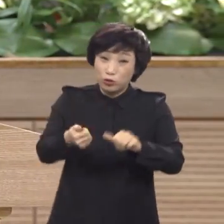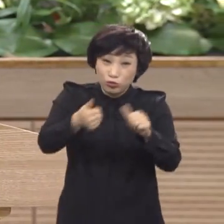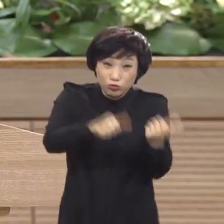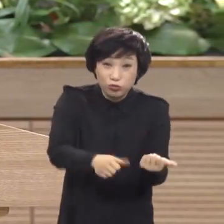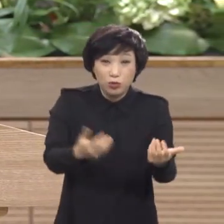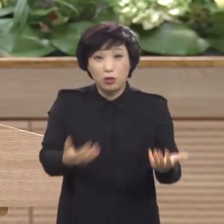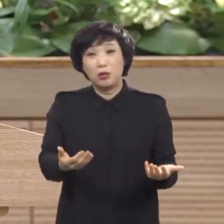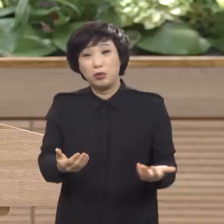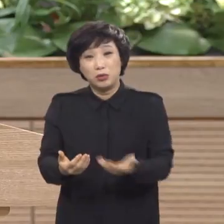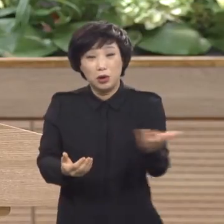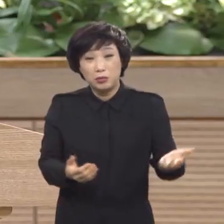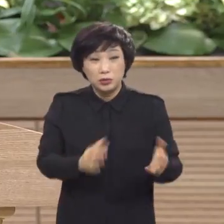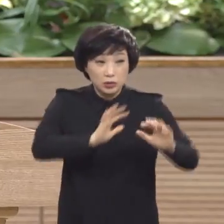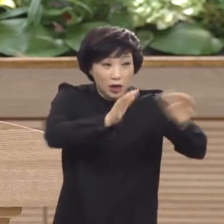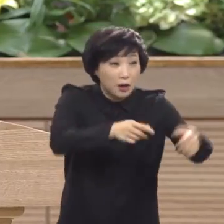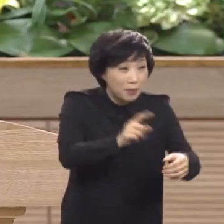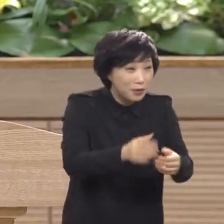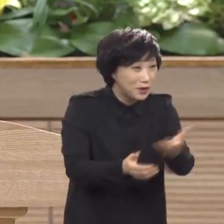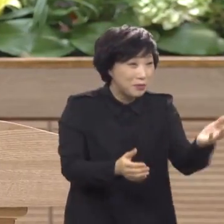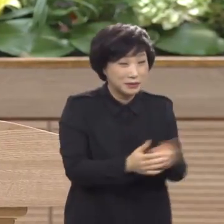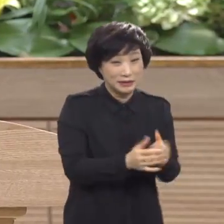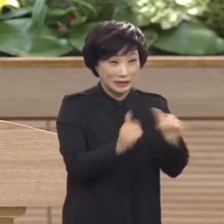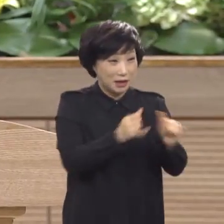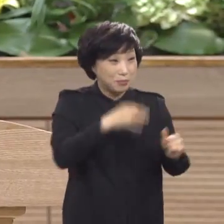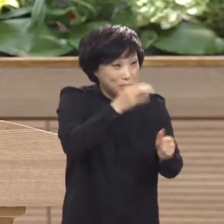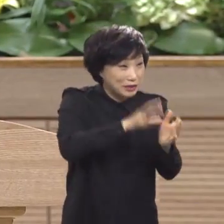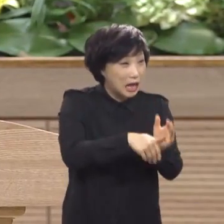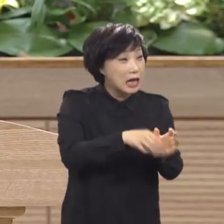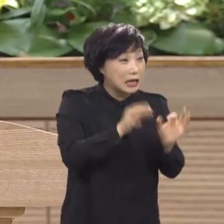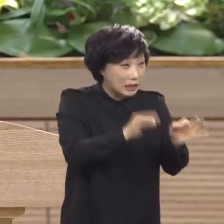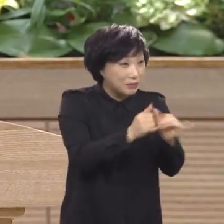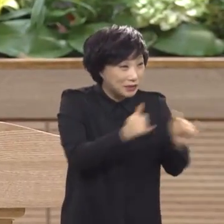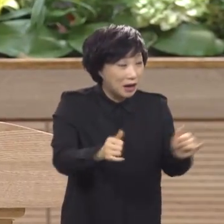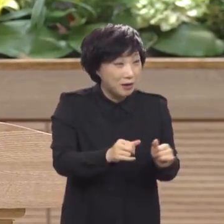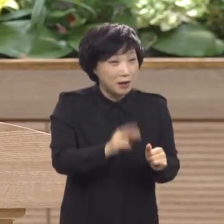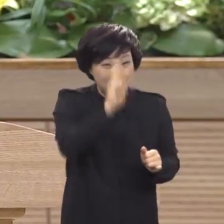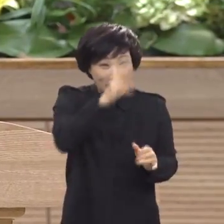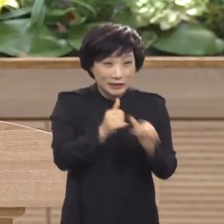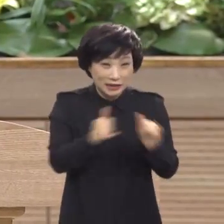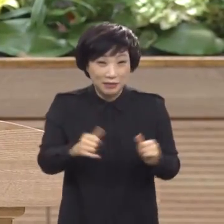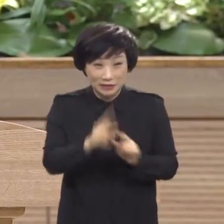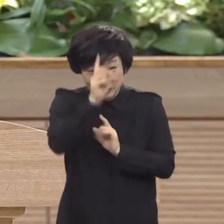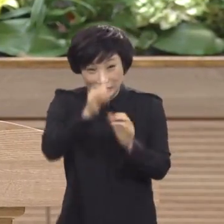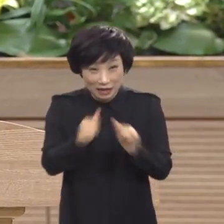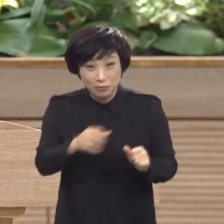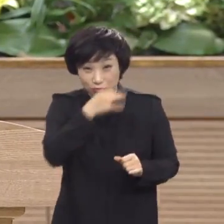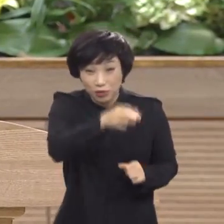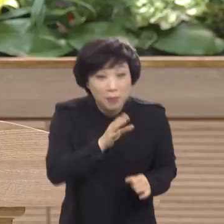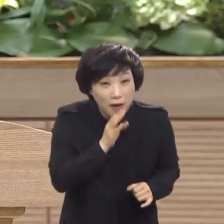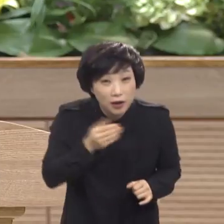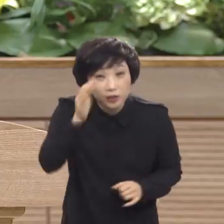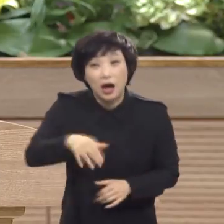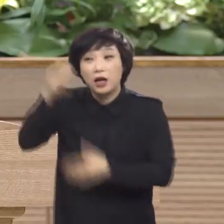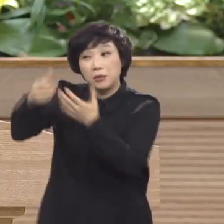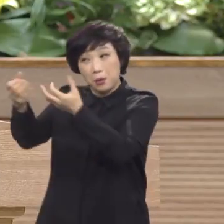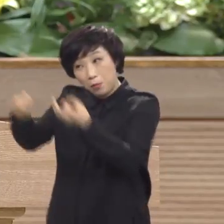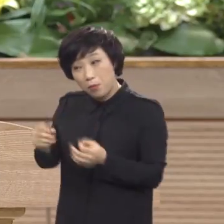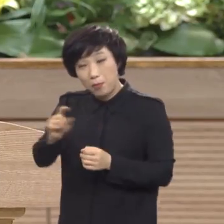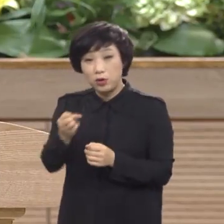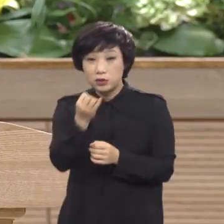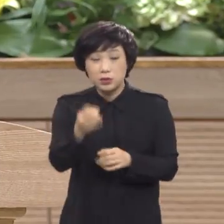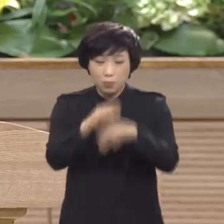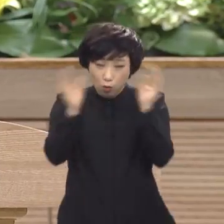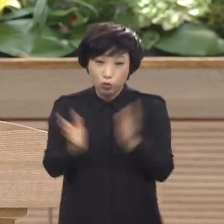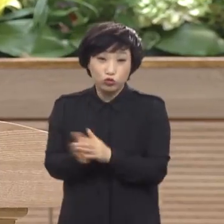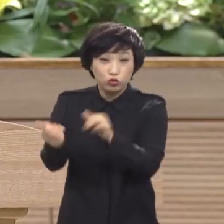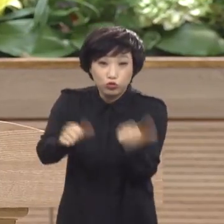죽어버렸어. 이제 세상에서는 김치, 박씨, 이씨였지만 하나님이 볼 때는 씨가 다 종자가 죽었다.